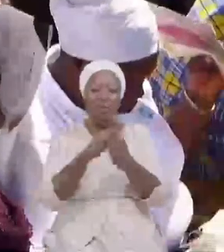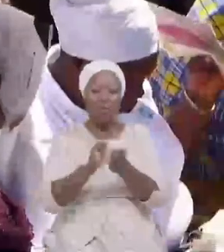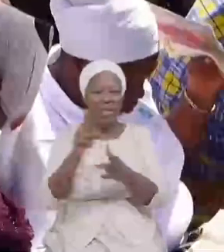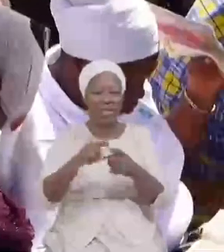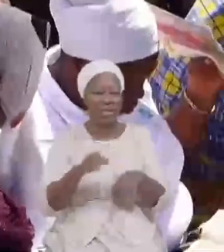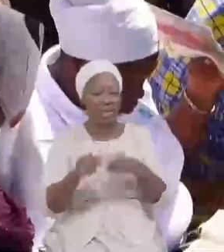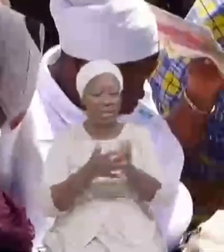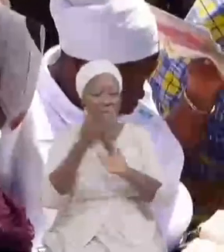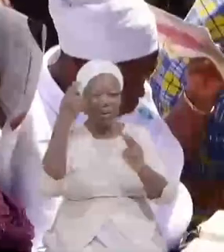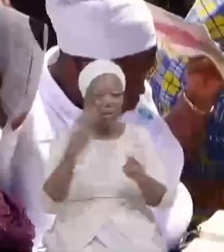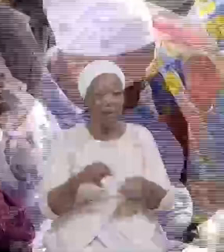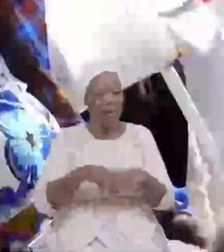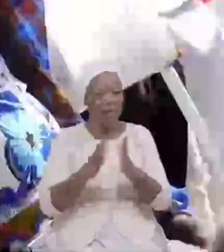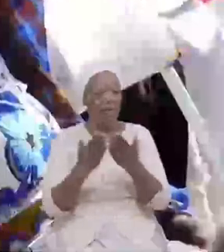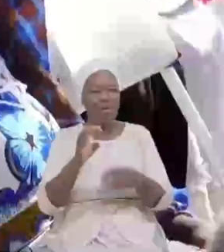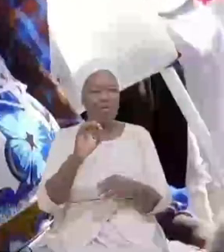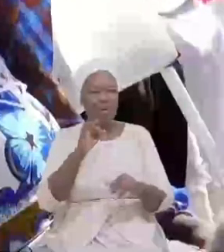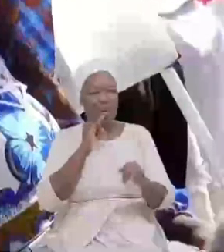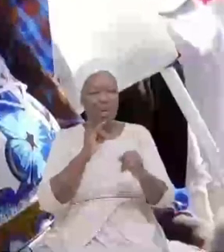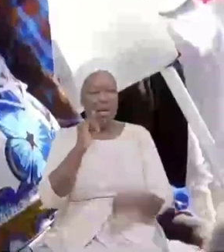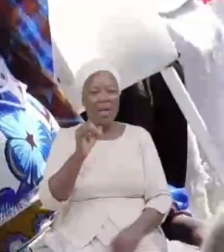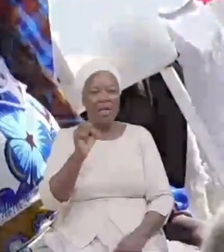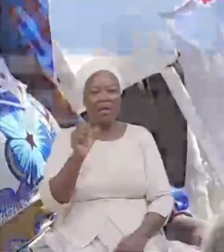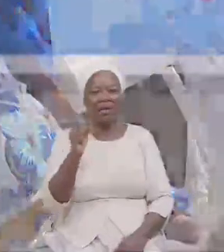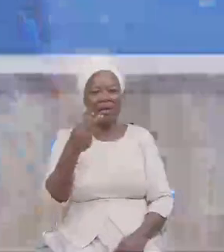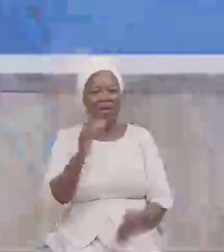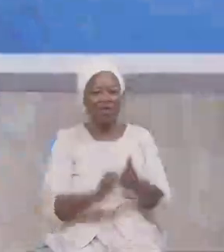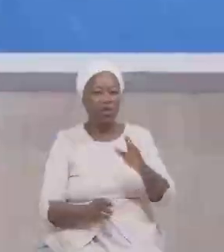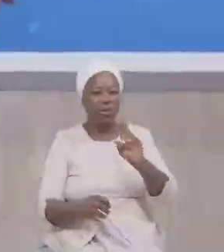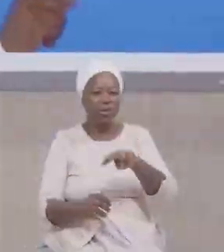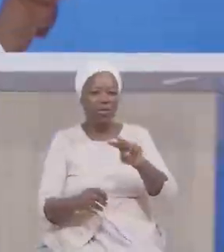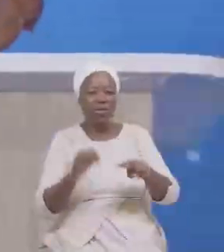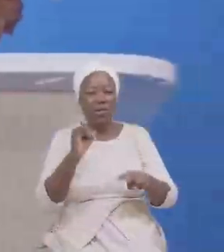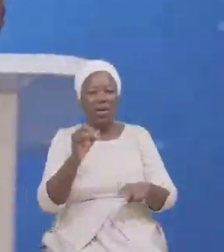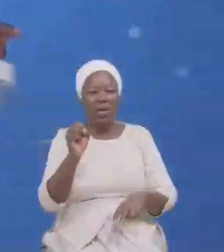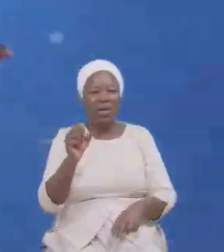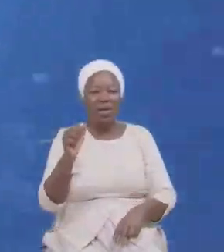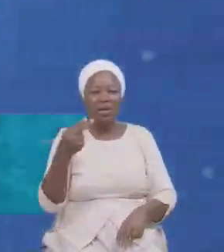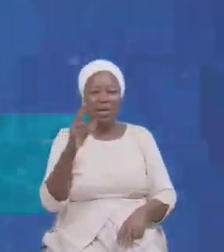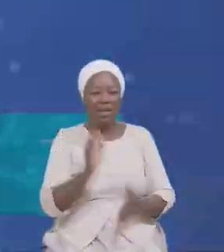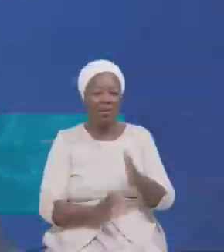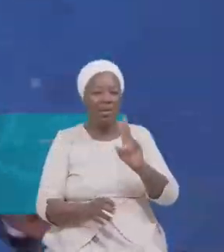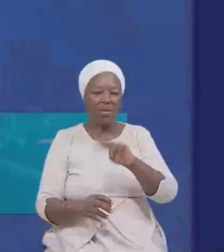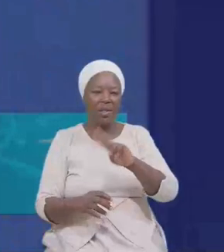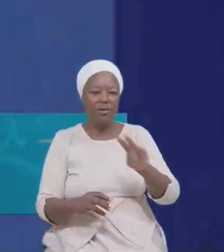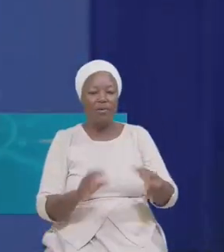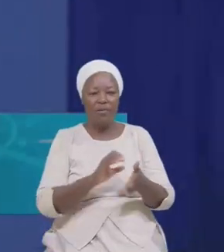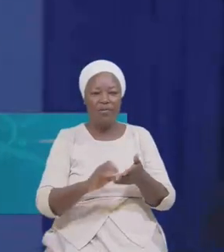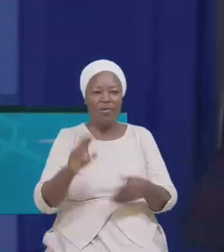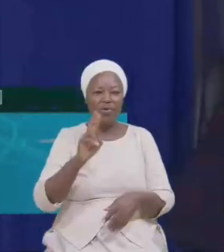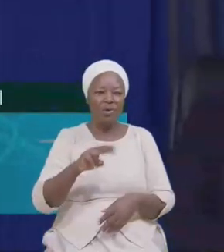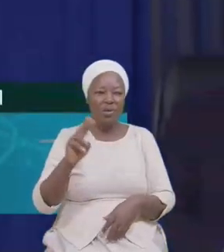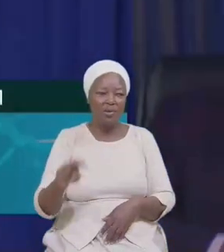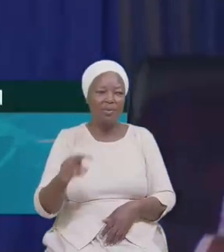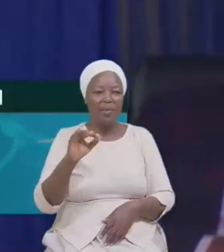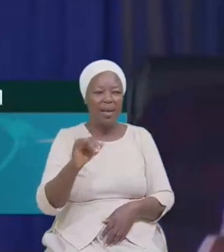Voyons Ésaïe chapitre 22. En Ésaïe 22, nous lisons à partir du verset 22. Ésaïe